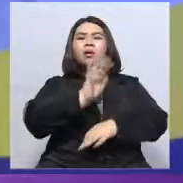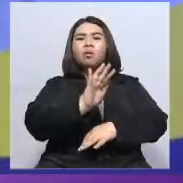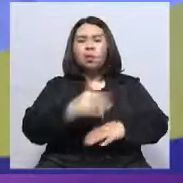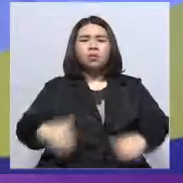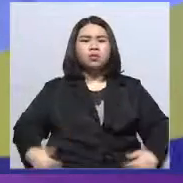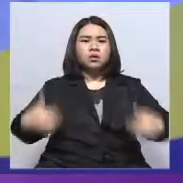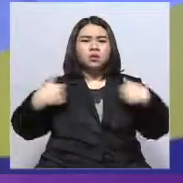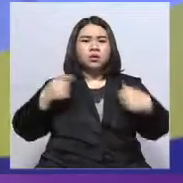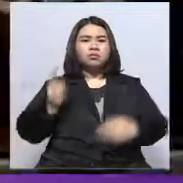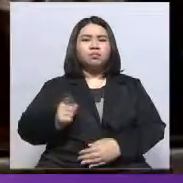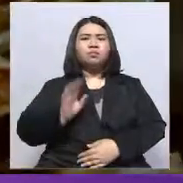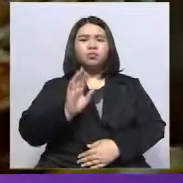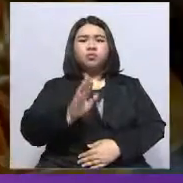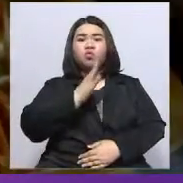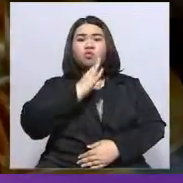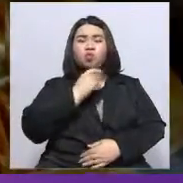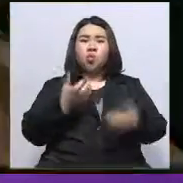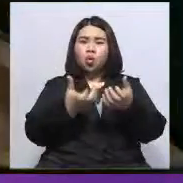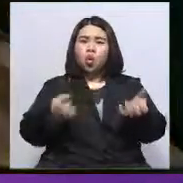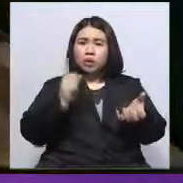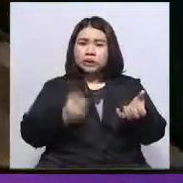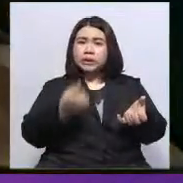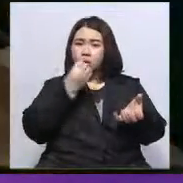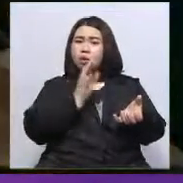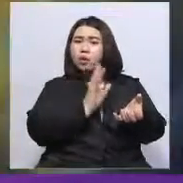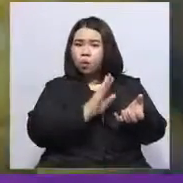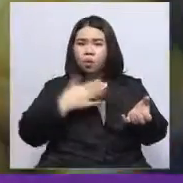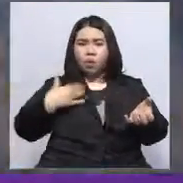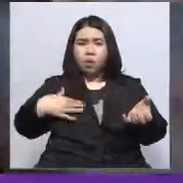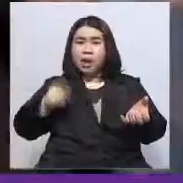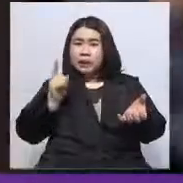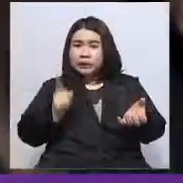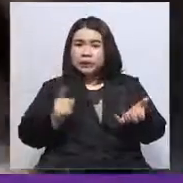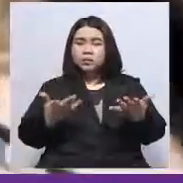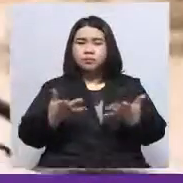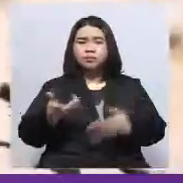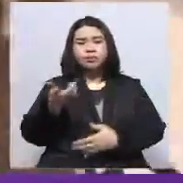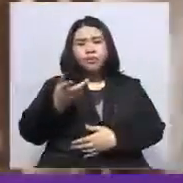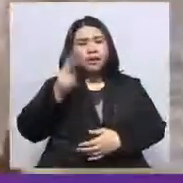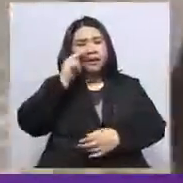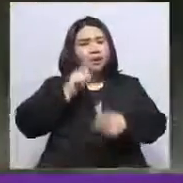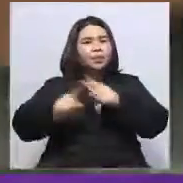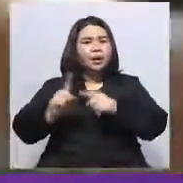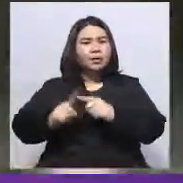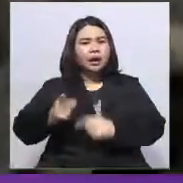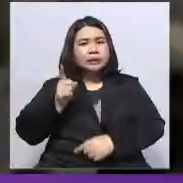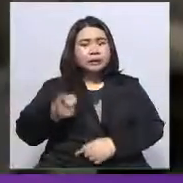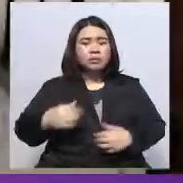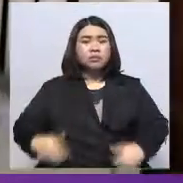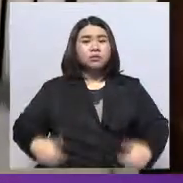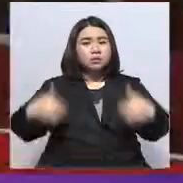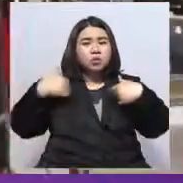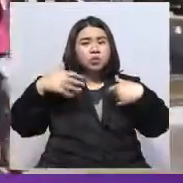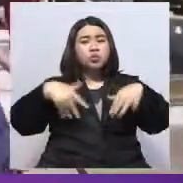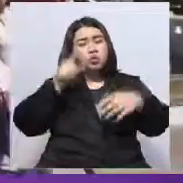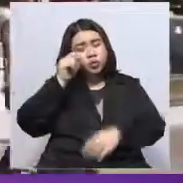เป็นครูผู้ครอบครองความจริงแท้อาหารนี้จริงแท้ผ้านี้จริงแท้เครื่องดื่มนี้จริงแท้วิถีชีวิตในการ